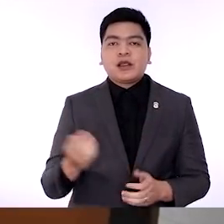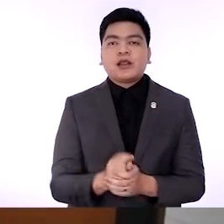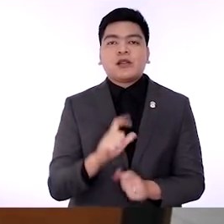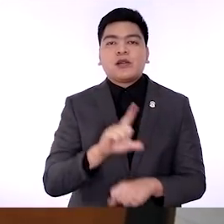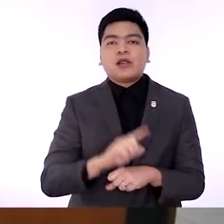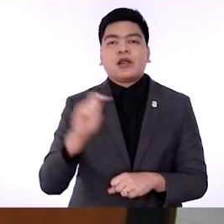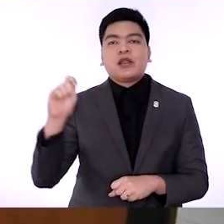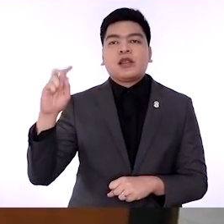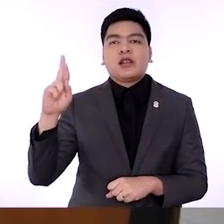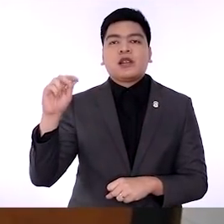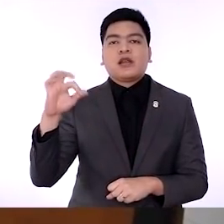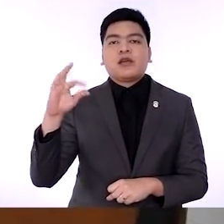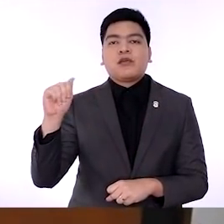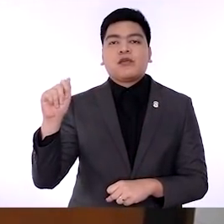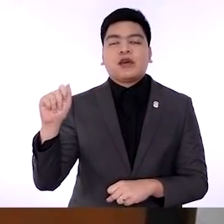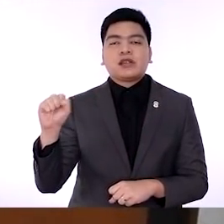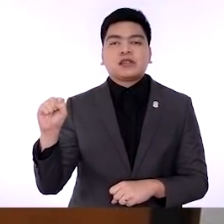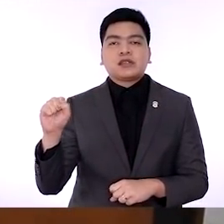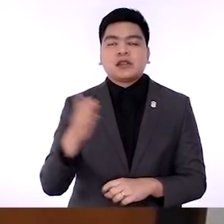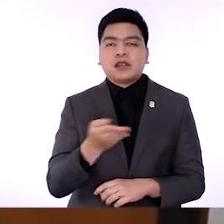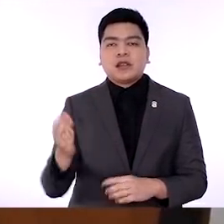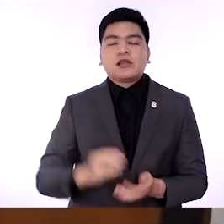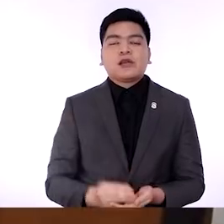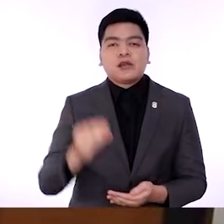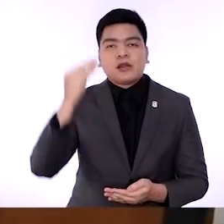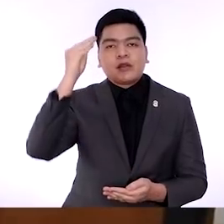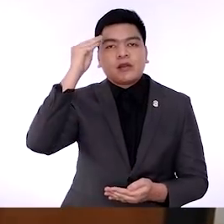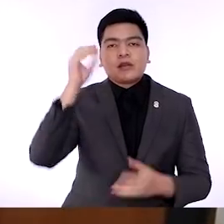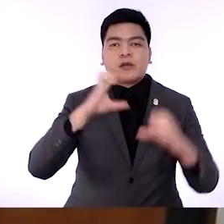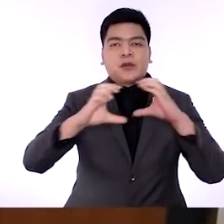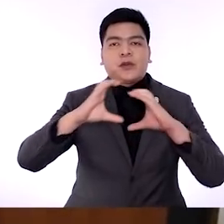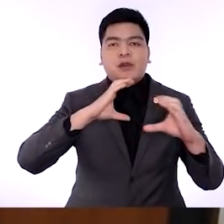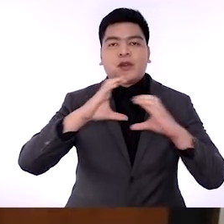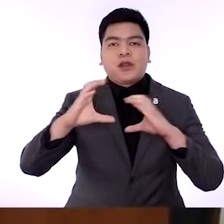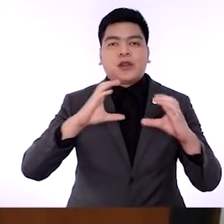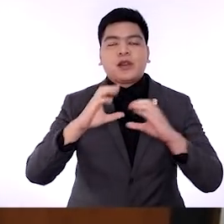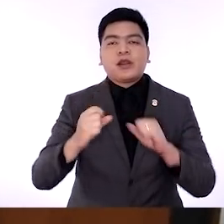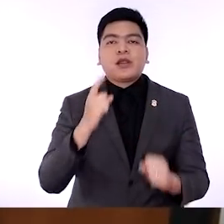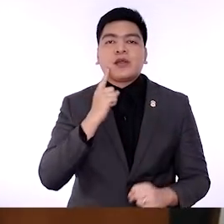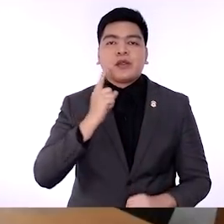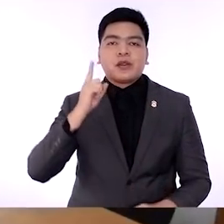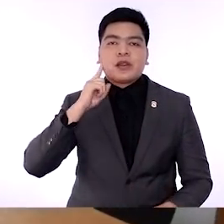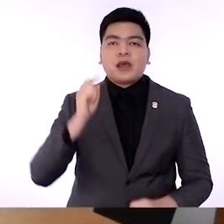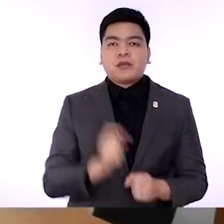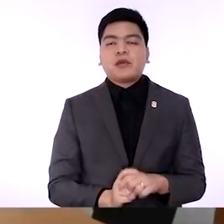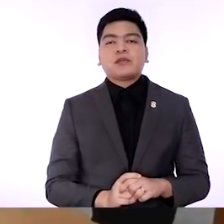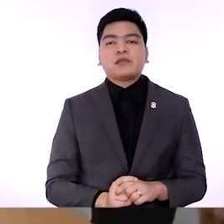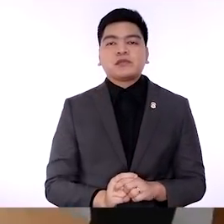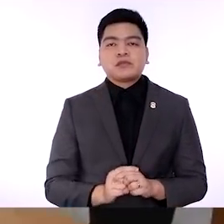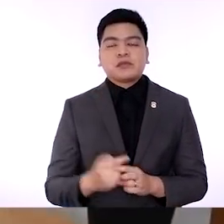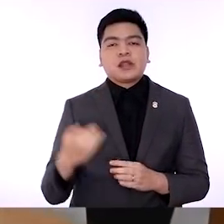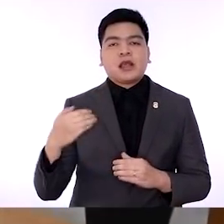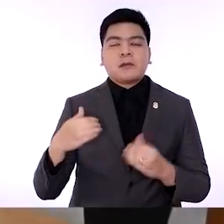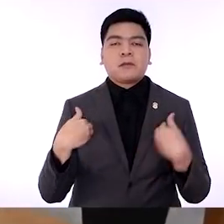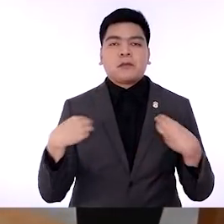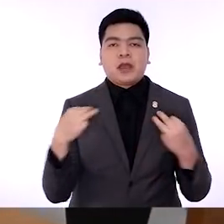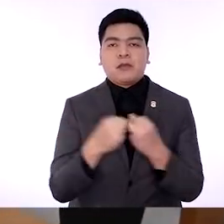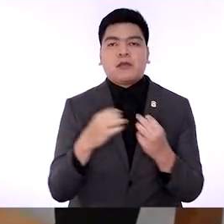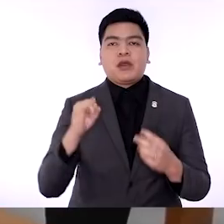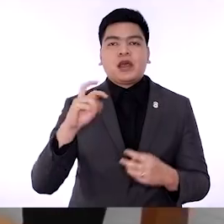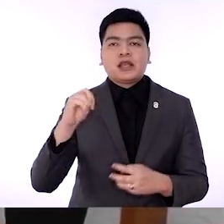ay nagkaroon sila ng kaalaman sa pakikipagtalastasan sa mga kapatid at hindi kapatid na deaf na